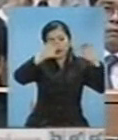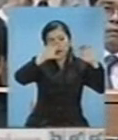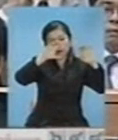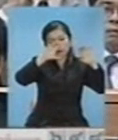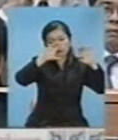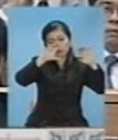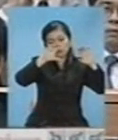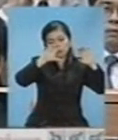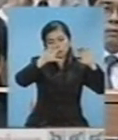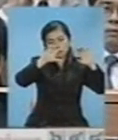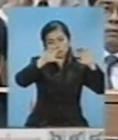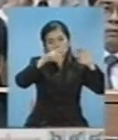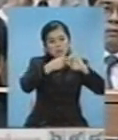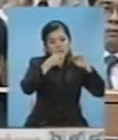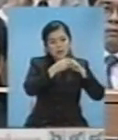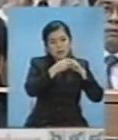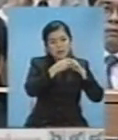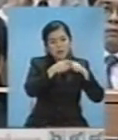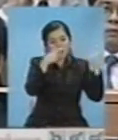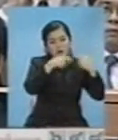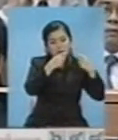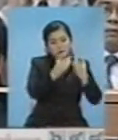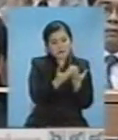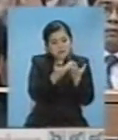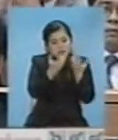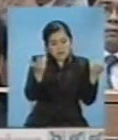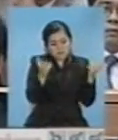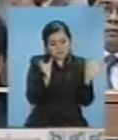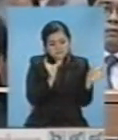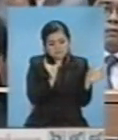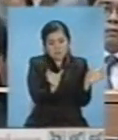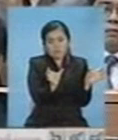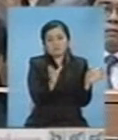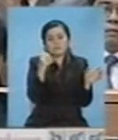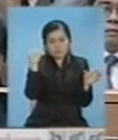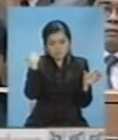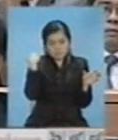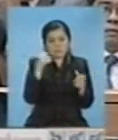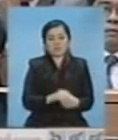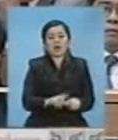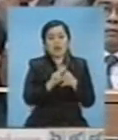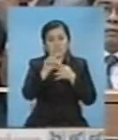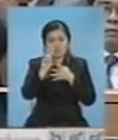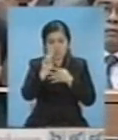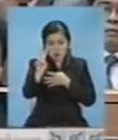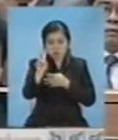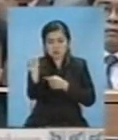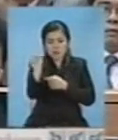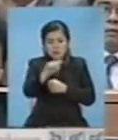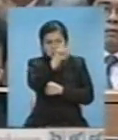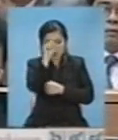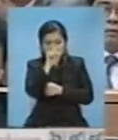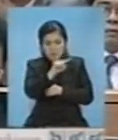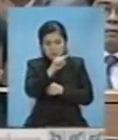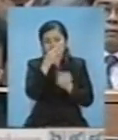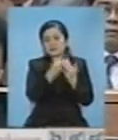แย้งแบ่งฝ่ายขึ้นในประเทศประการที่2เกิดข้อเคลือบแคลงสงสัยเรื่องการทุ